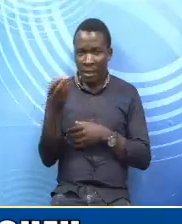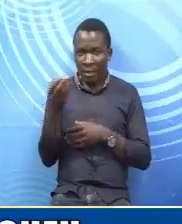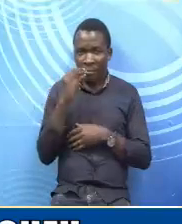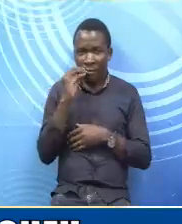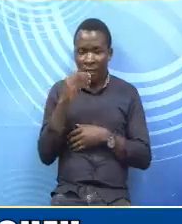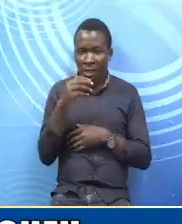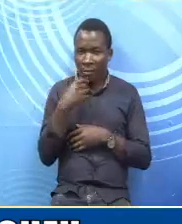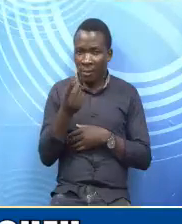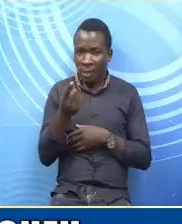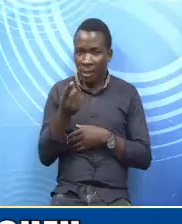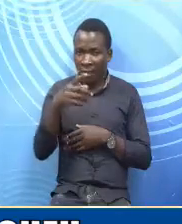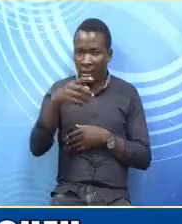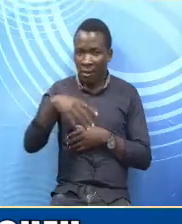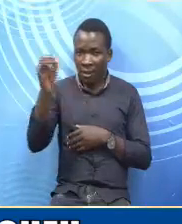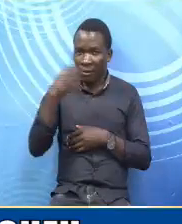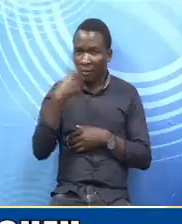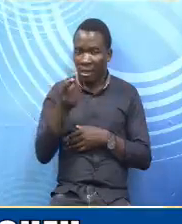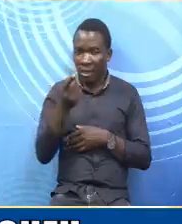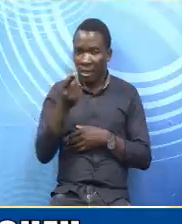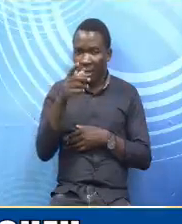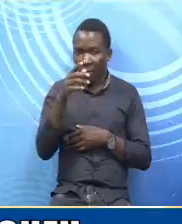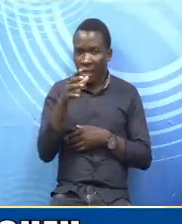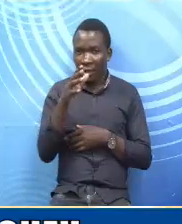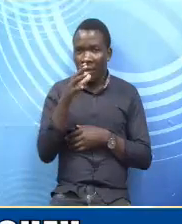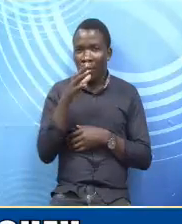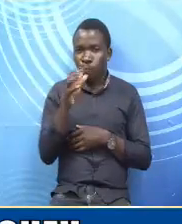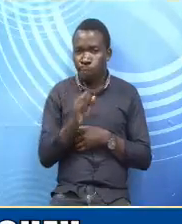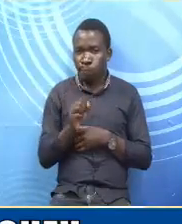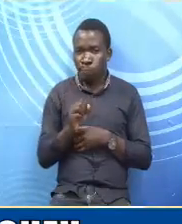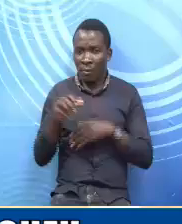kandi ndamubwira ati genda ubyirega mukecuru ntabwo mwari mwabyumvikanye